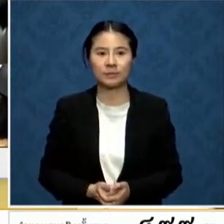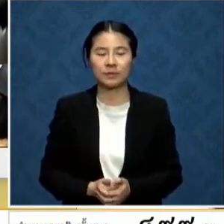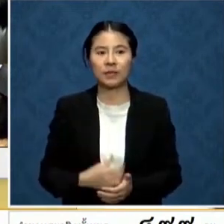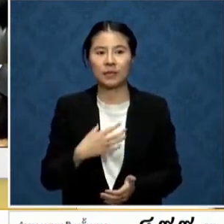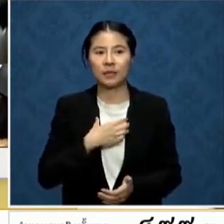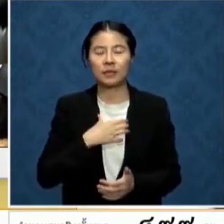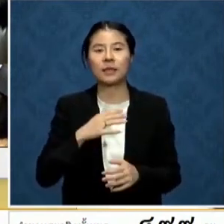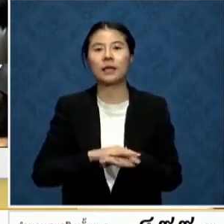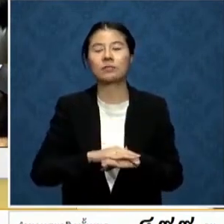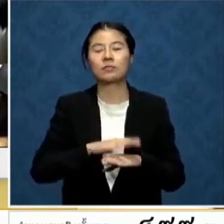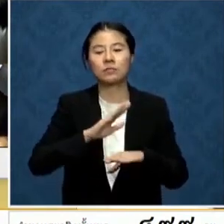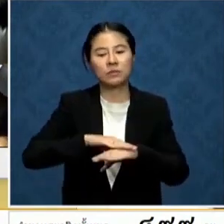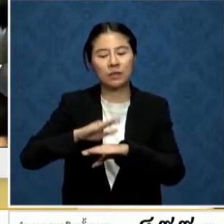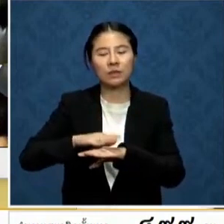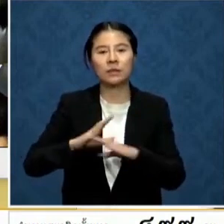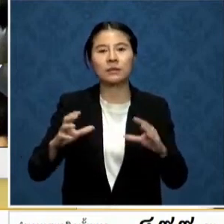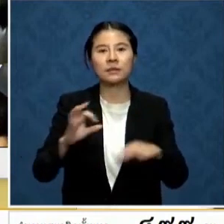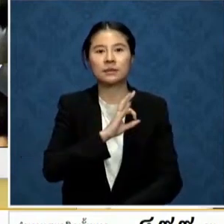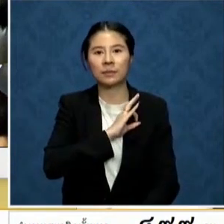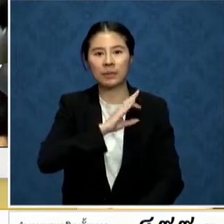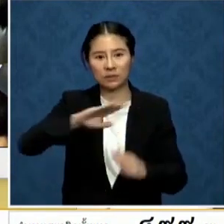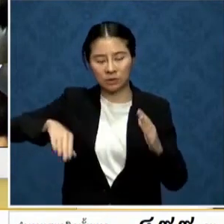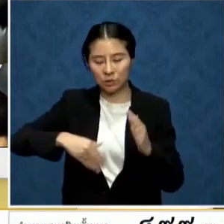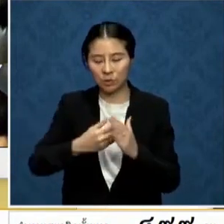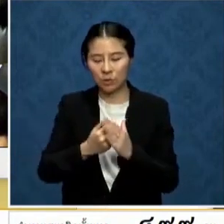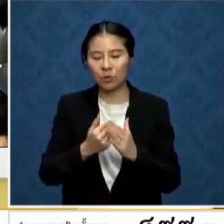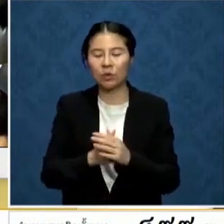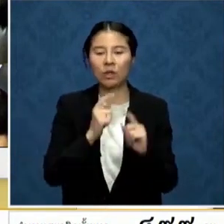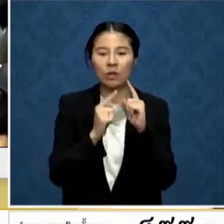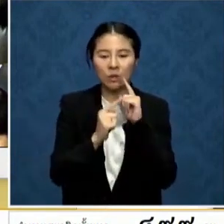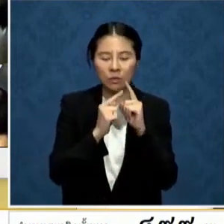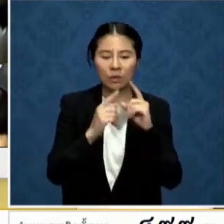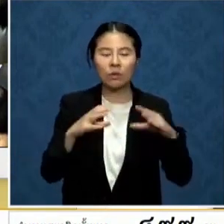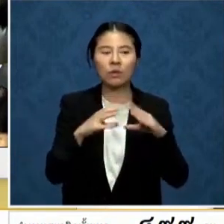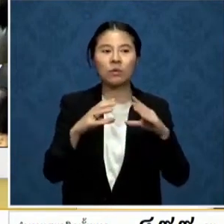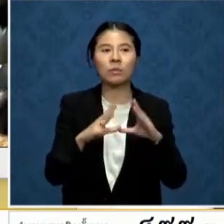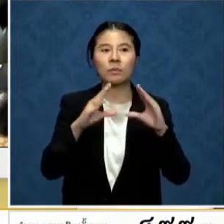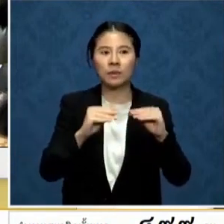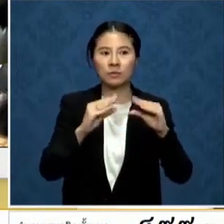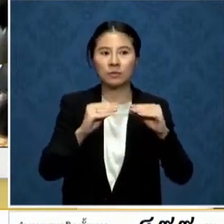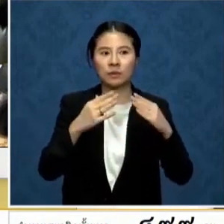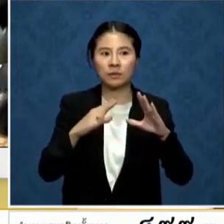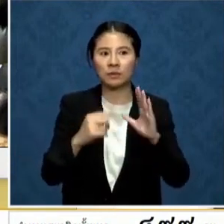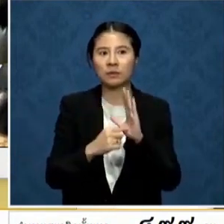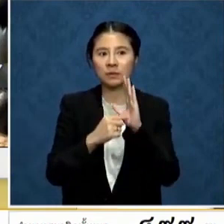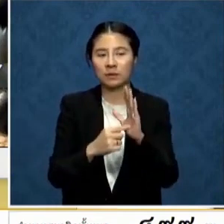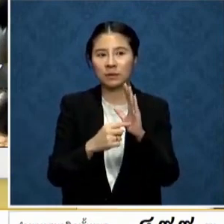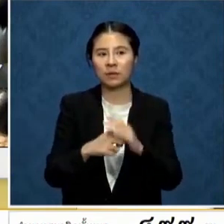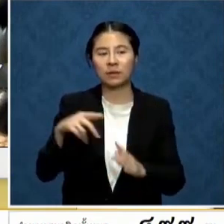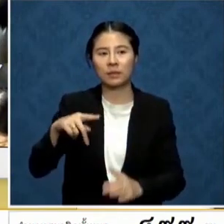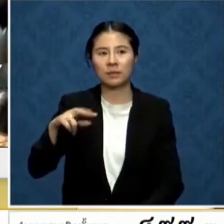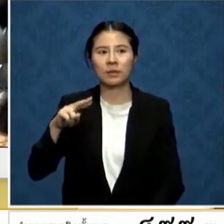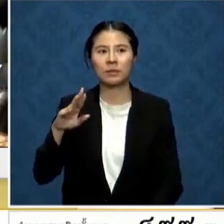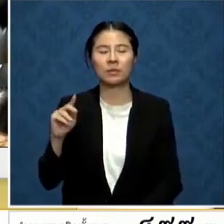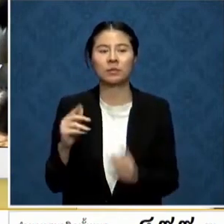ชวนเพื่อสมาชิกทุกท่านครับผมเข้าใจว่าตามเท่าที่พูดคุยกับทางวิปเนี่ยเข้าใจว่าจริงๆไม่เห็นด้วยแม้แต่ที่จะให้ส่งไปกิจการสภาแต่ถ้า